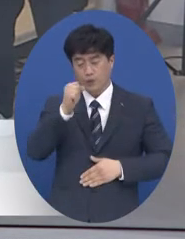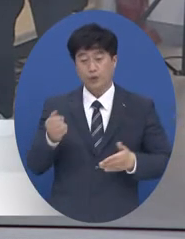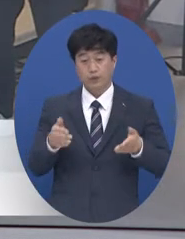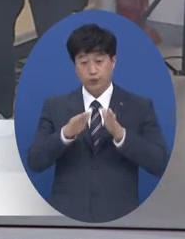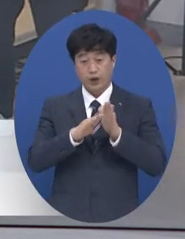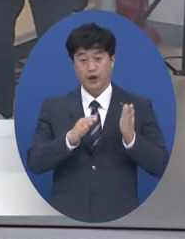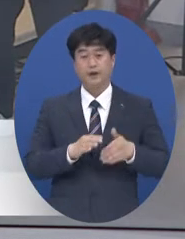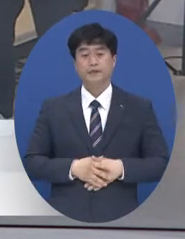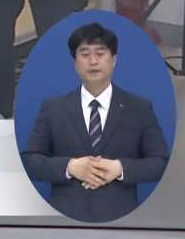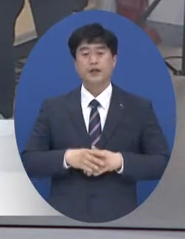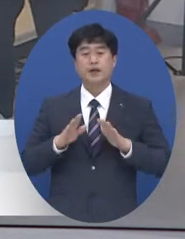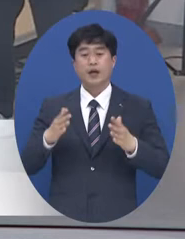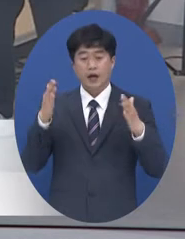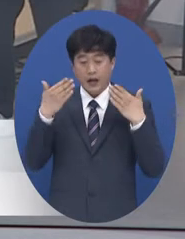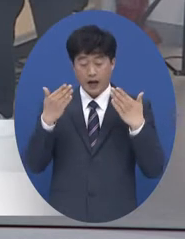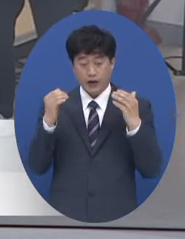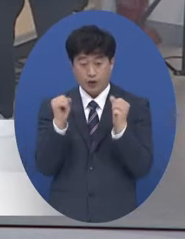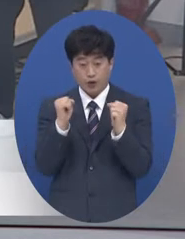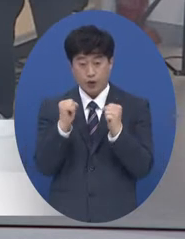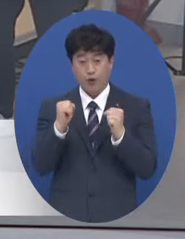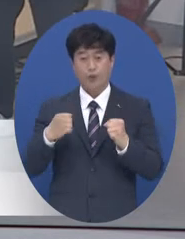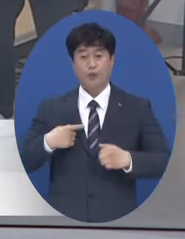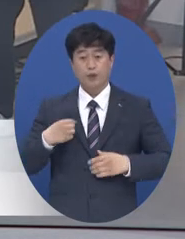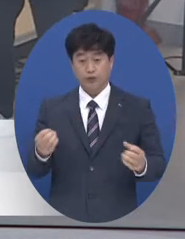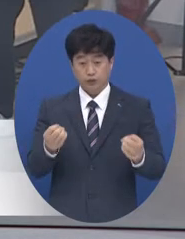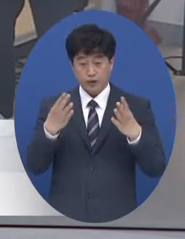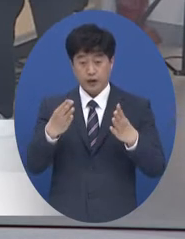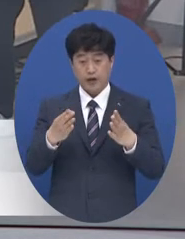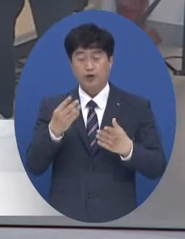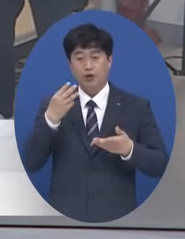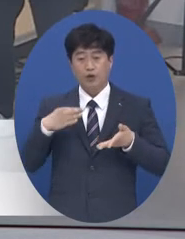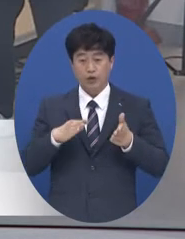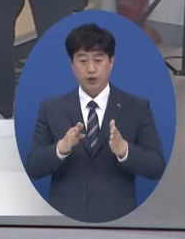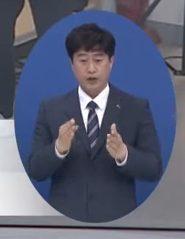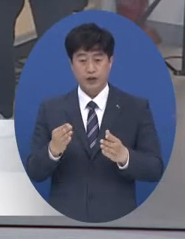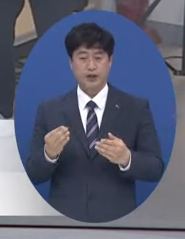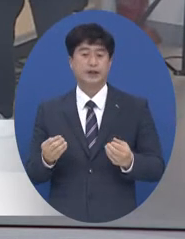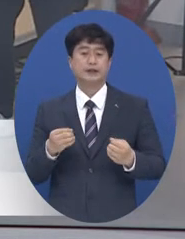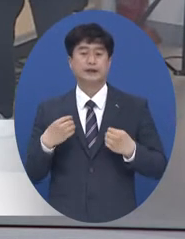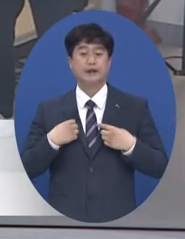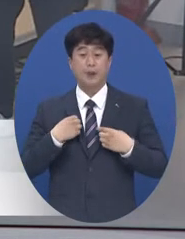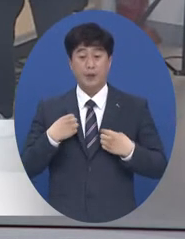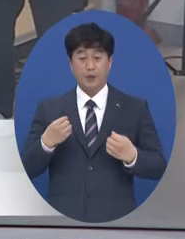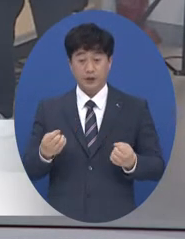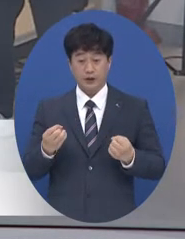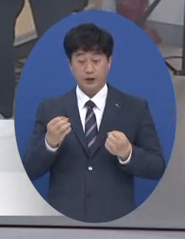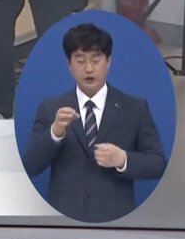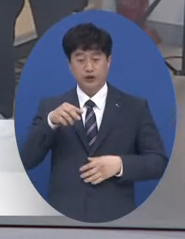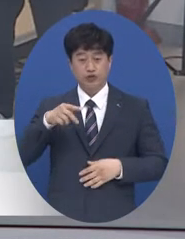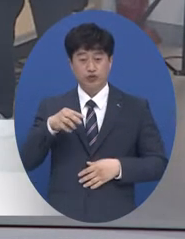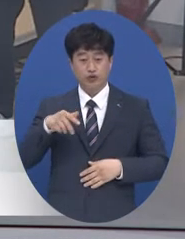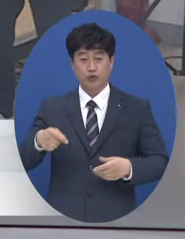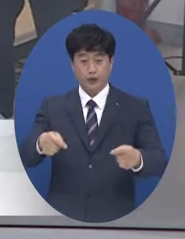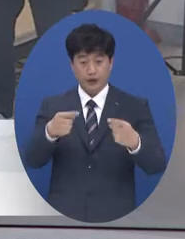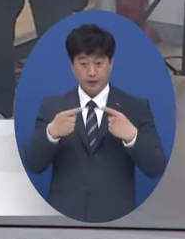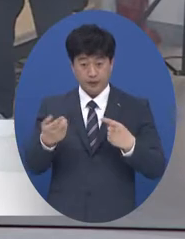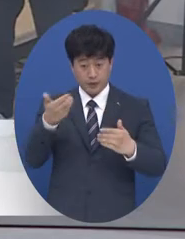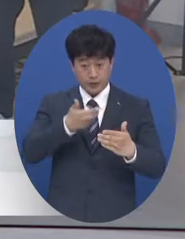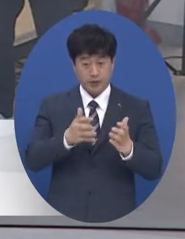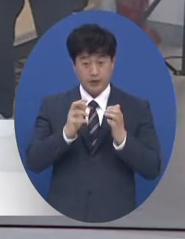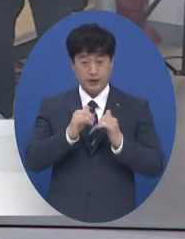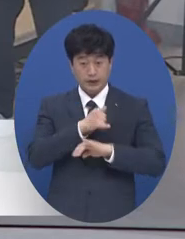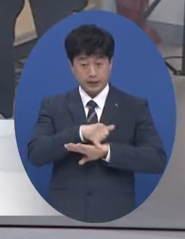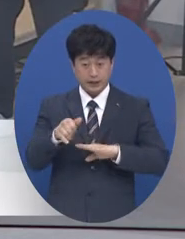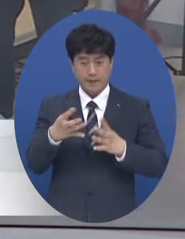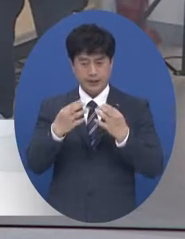겨울 서울 패션 이렇게 경제 패션 상자 스튜디오 입주 기자들이 대거 참여한다 고 합니다 경유 tv 김태희